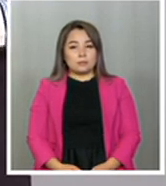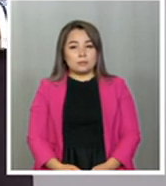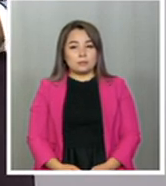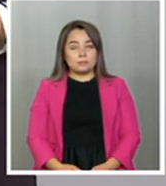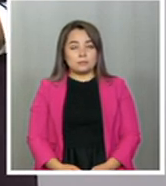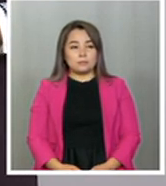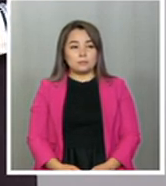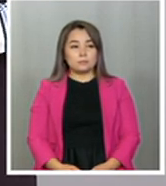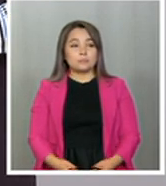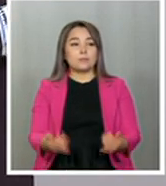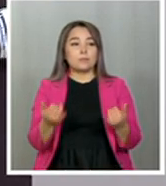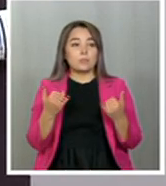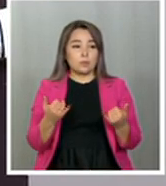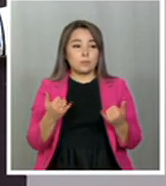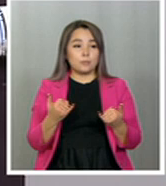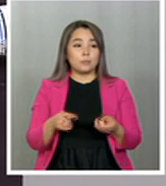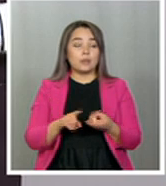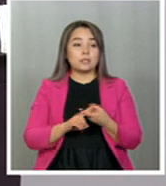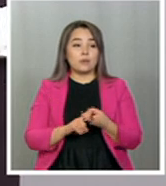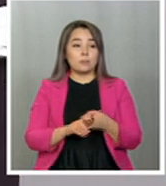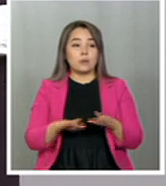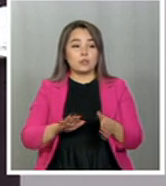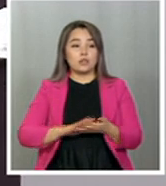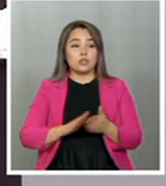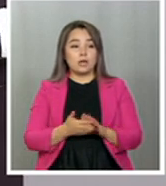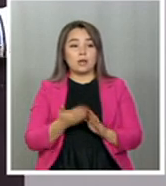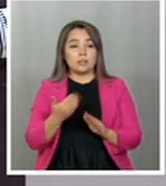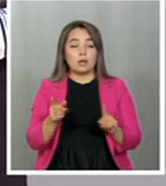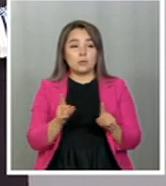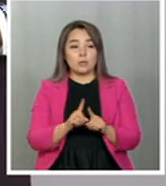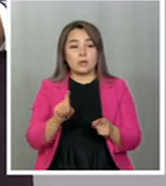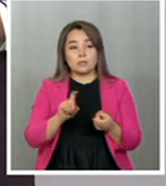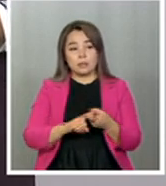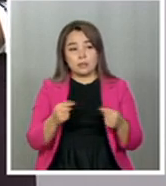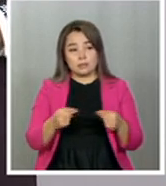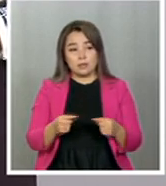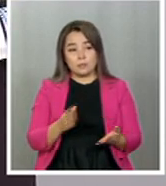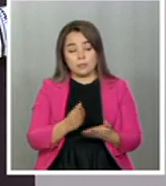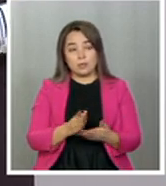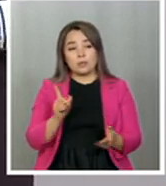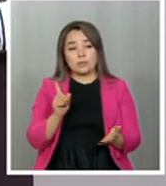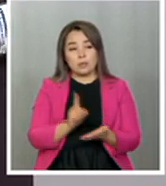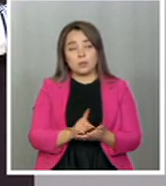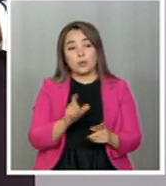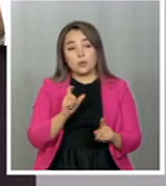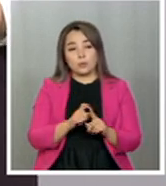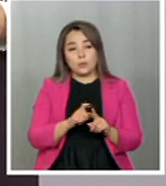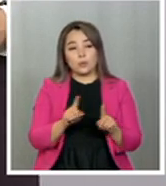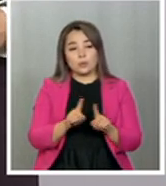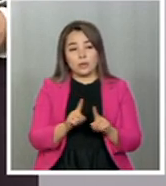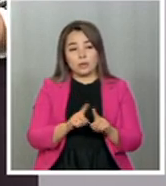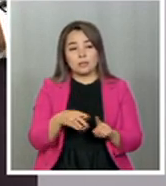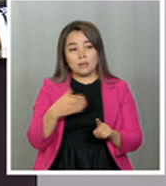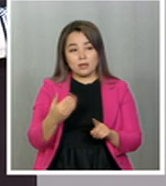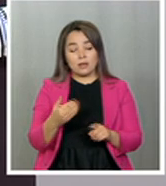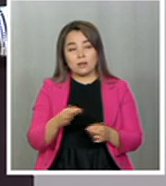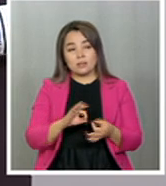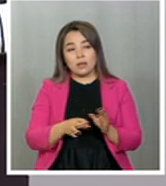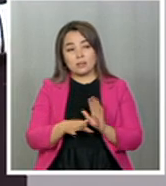қорытындылайық. Бүгін коммуникативтік жағдаятқа сай тиісті сөздер мен фразаларды таңдай